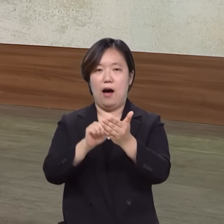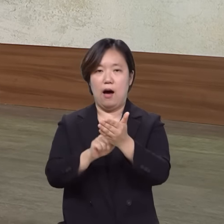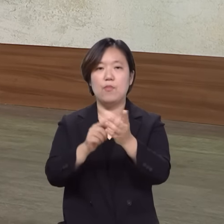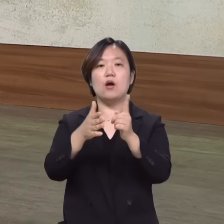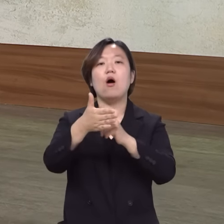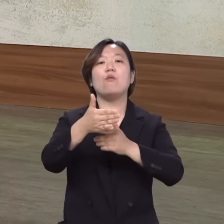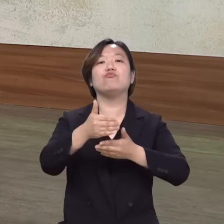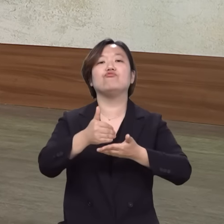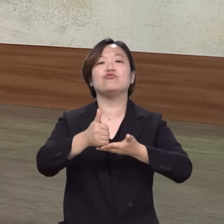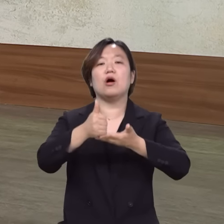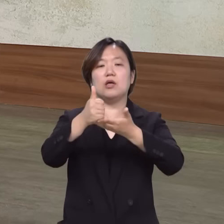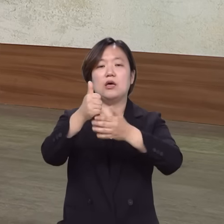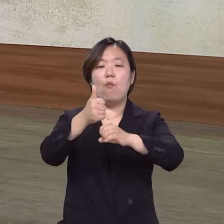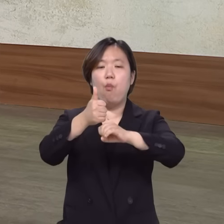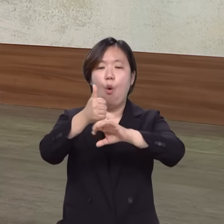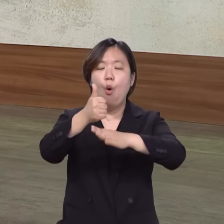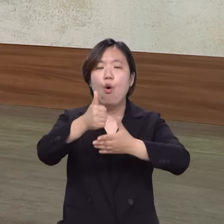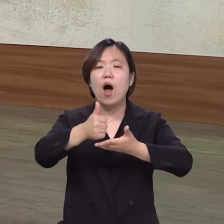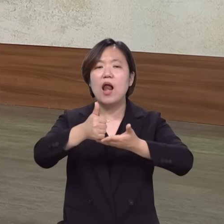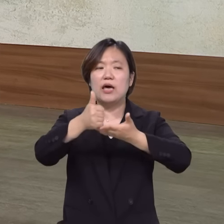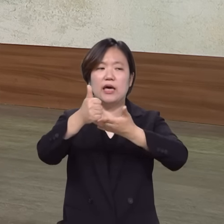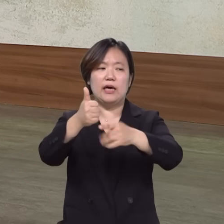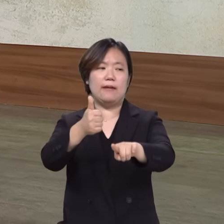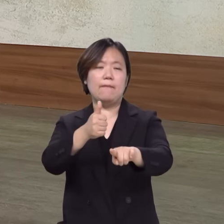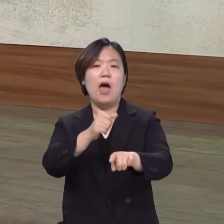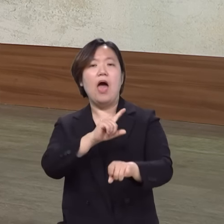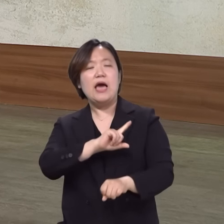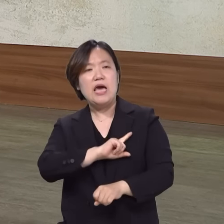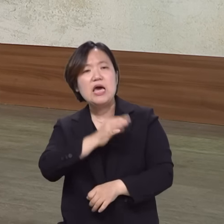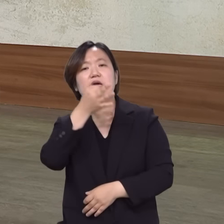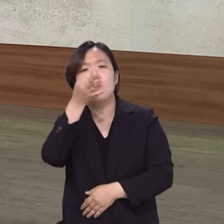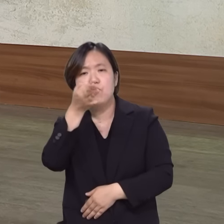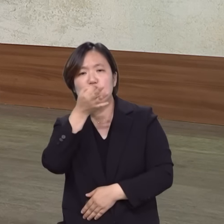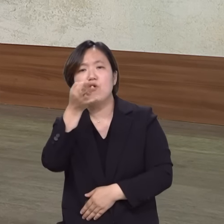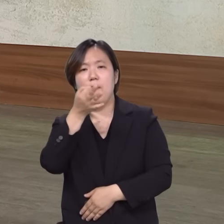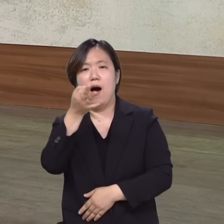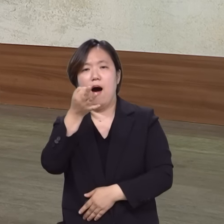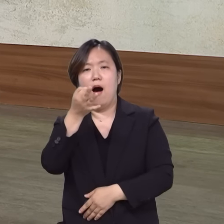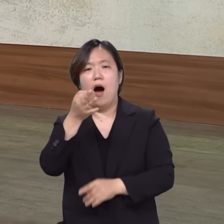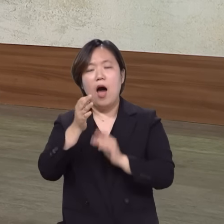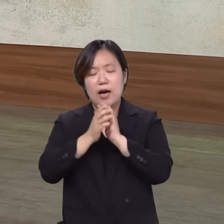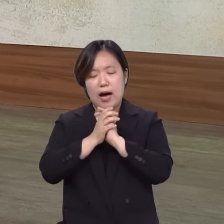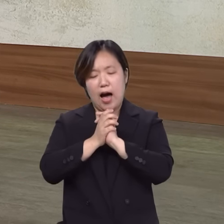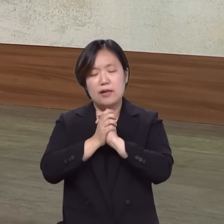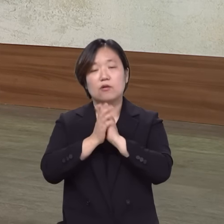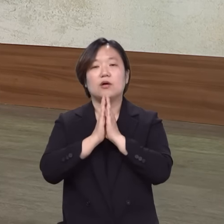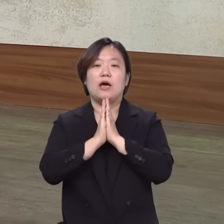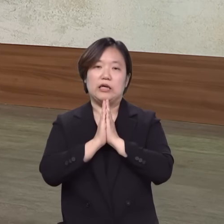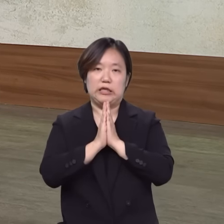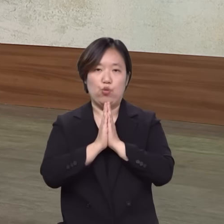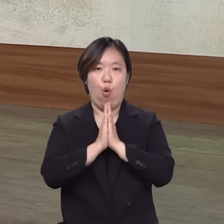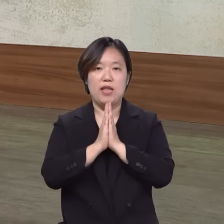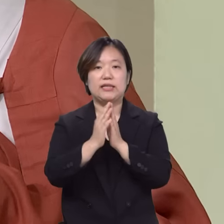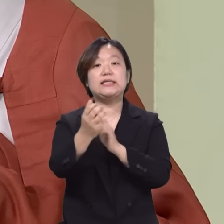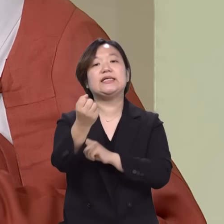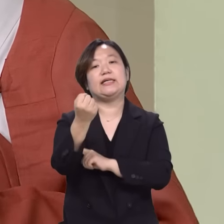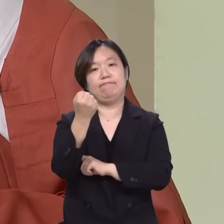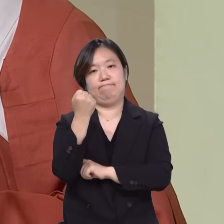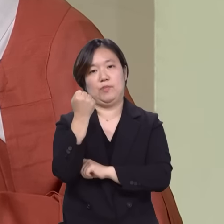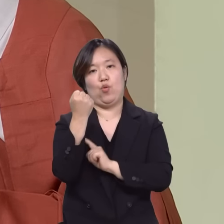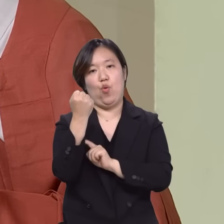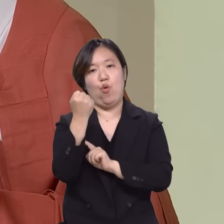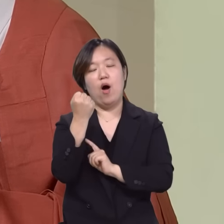명호를 부르면서 불보살님을 향한 그런 간절한 기도의 힘으로써이 힘들고